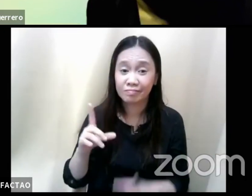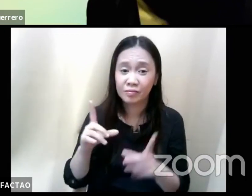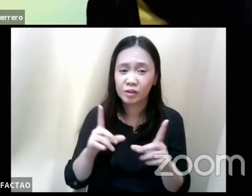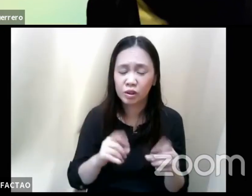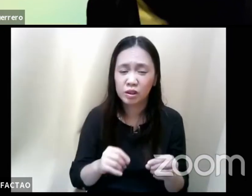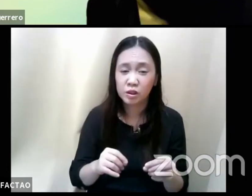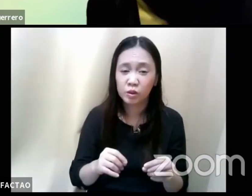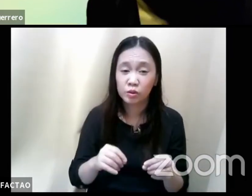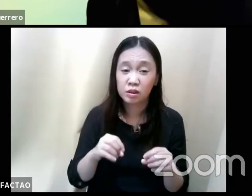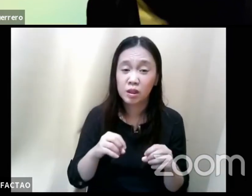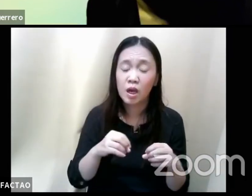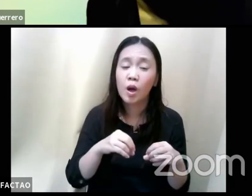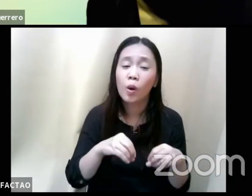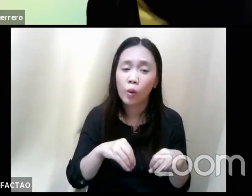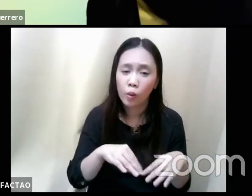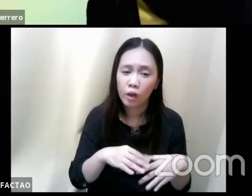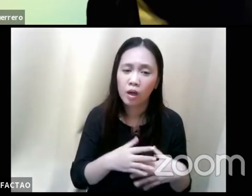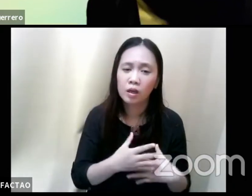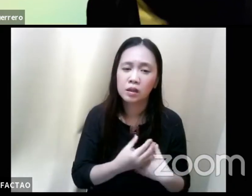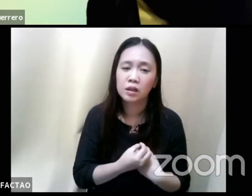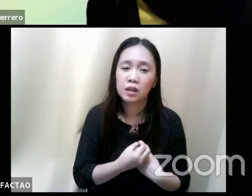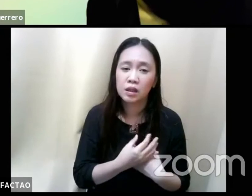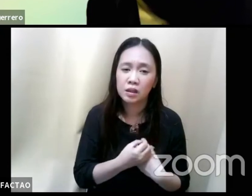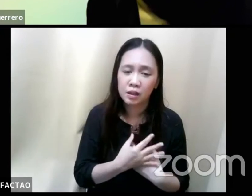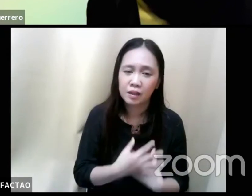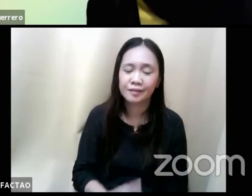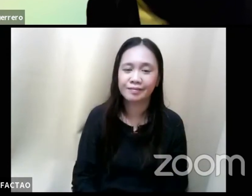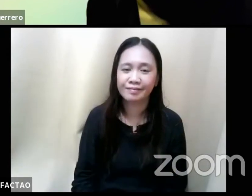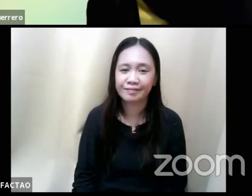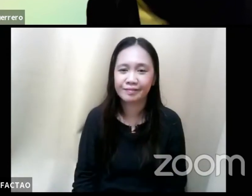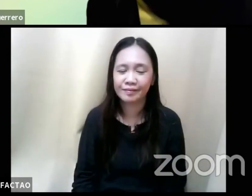ang takot nila. Okay, ubusin ko lang, Teacher Mark.